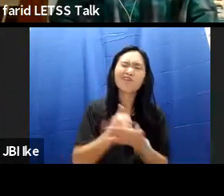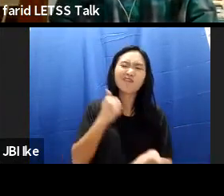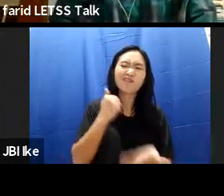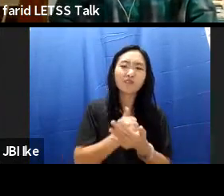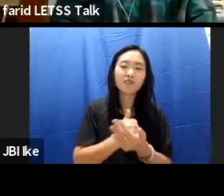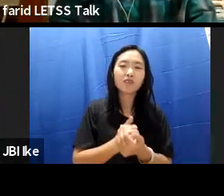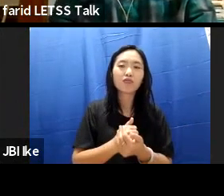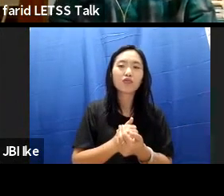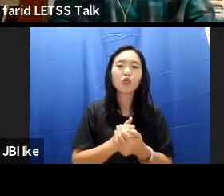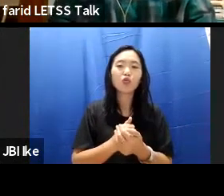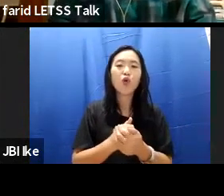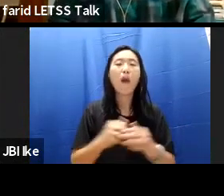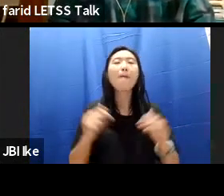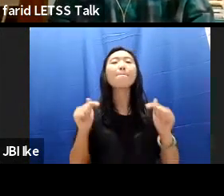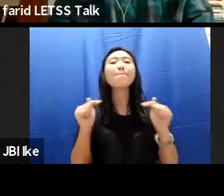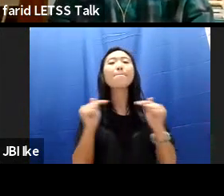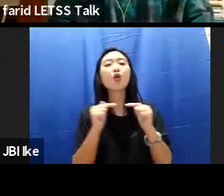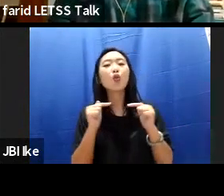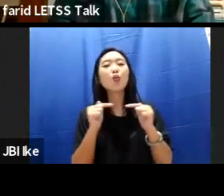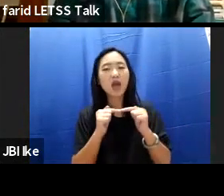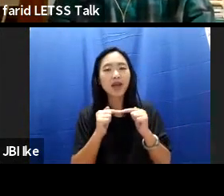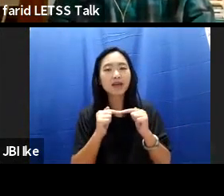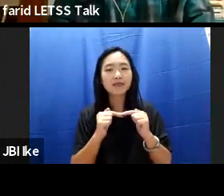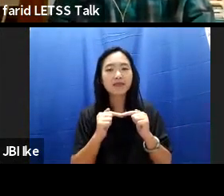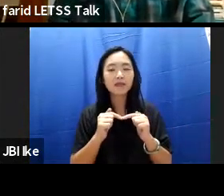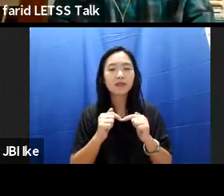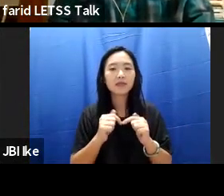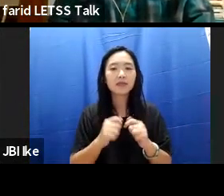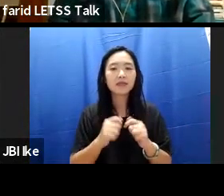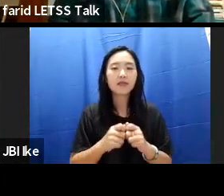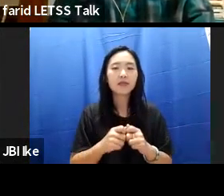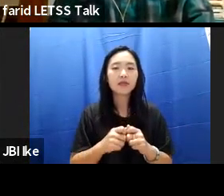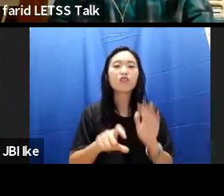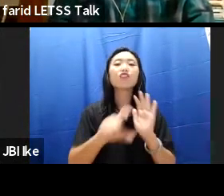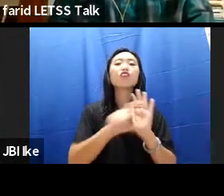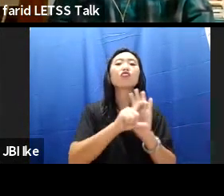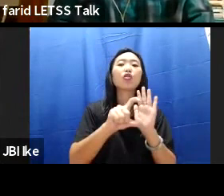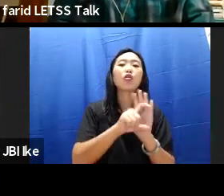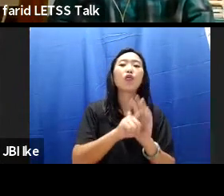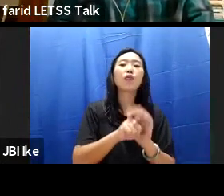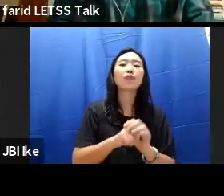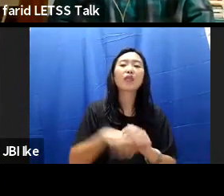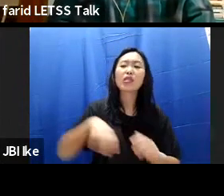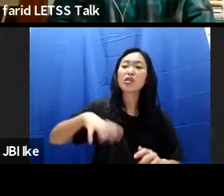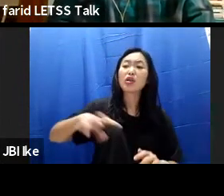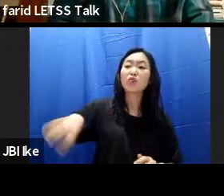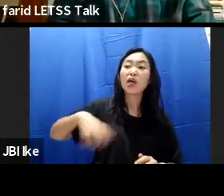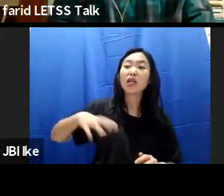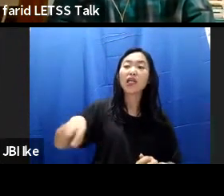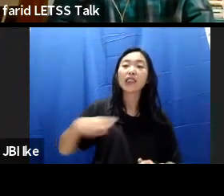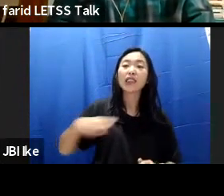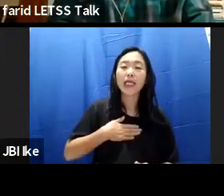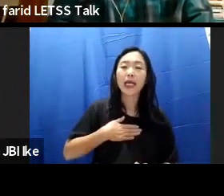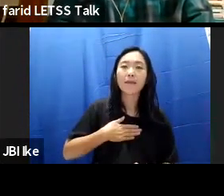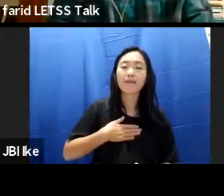relatable banget lah gitu ya istilahnya. Bagaimana misalnya latar belakang keluarga saya kan sebenarnya ibu saya misalnya single mother gitu ya. Nah,